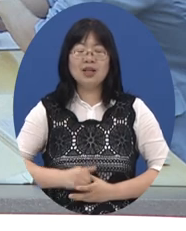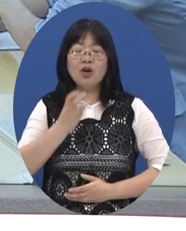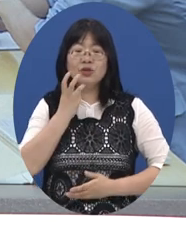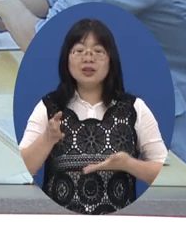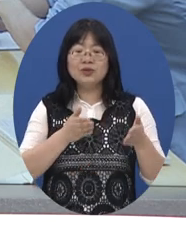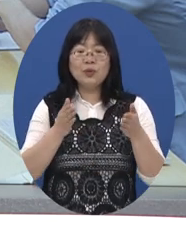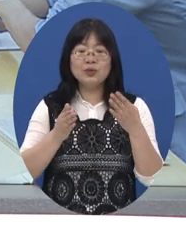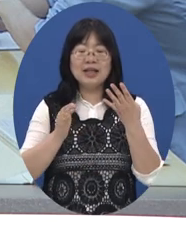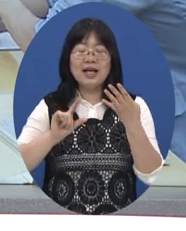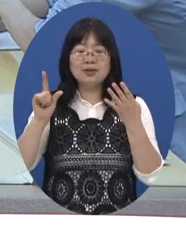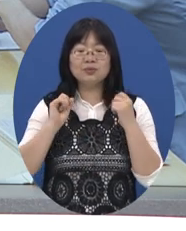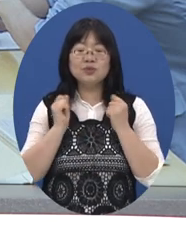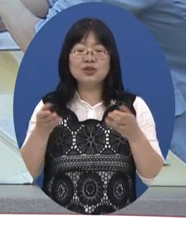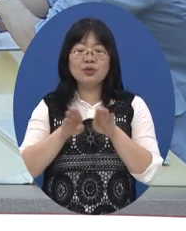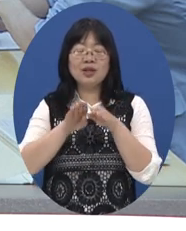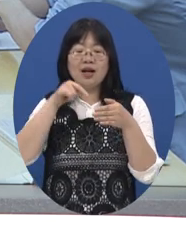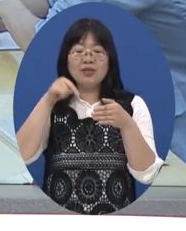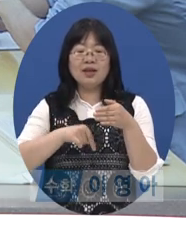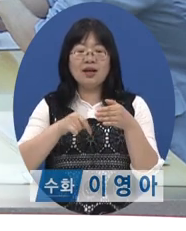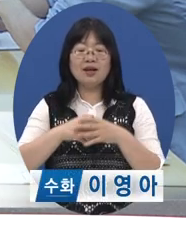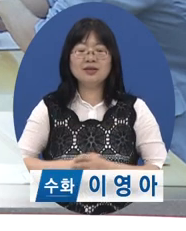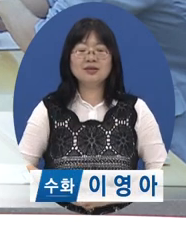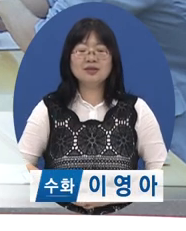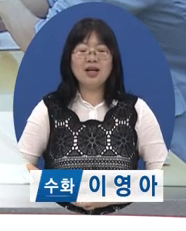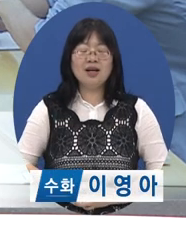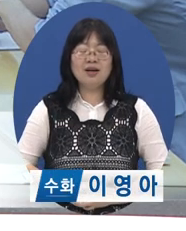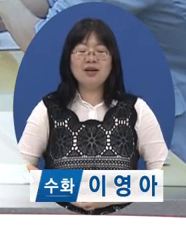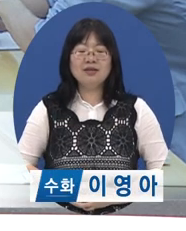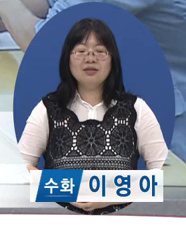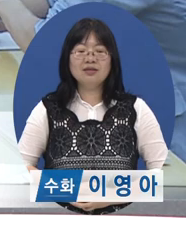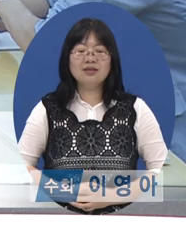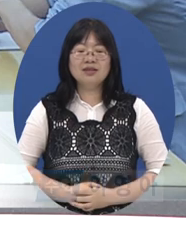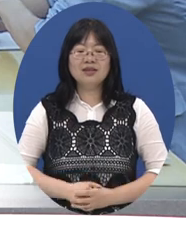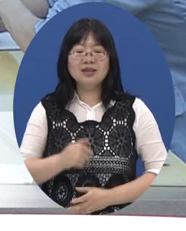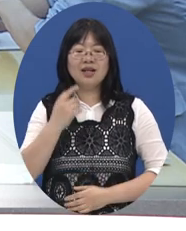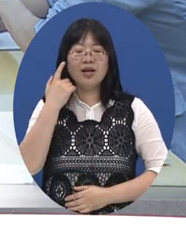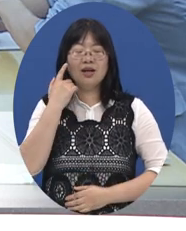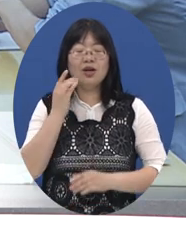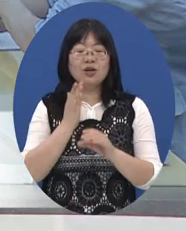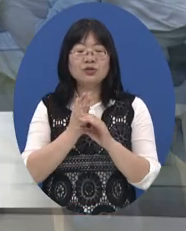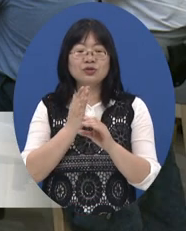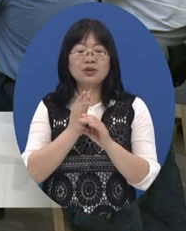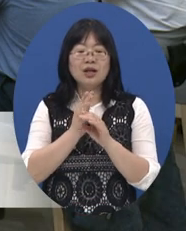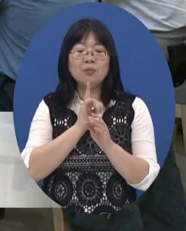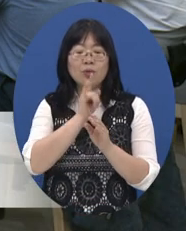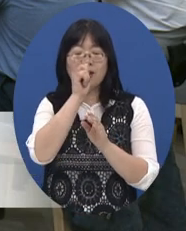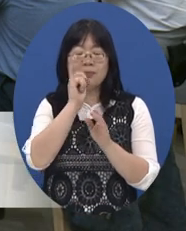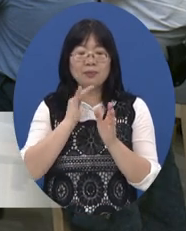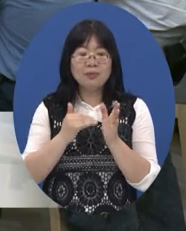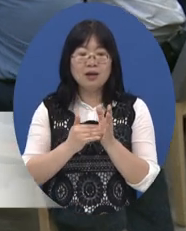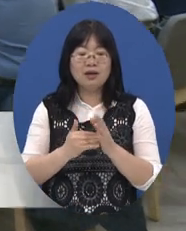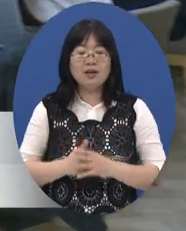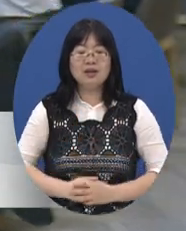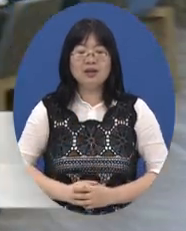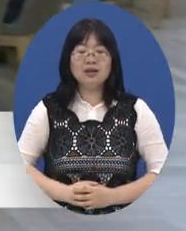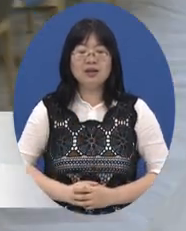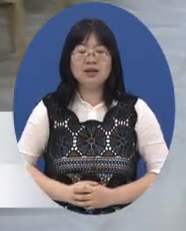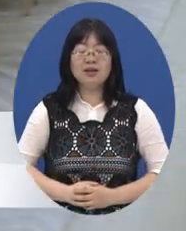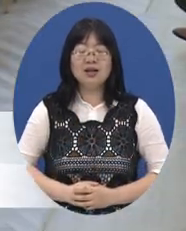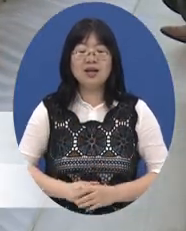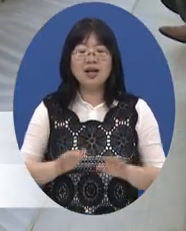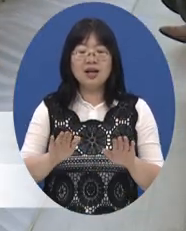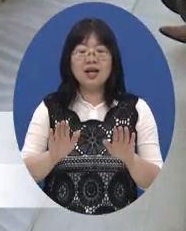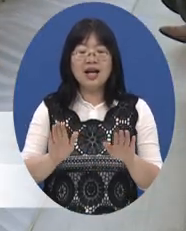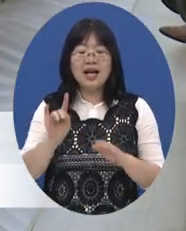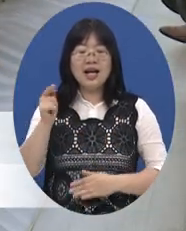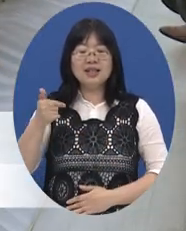경우도 가사 일부 청사에서 한가하고 평화적 활용을 위한 연구용역 중간보고회 를 개최했습니다 이번 연구 영역은